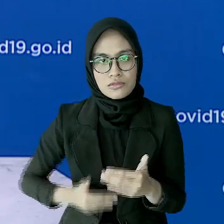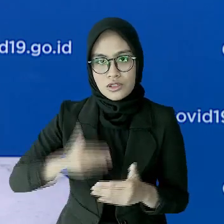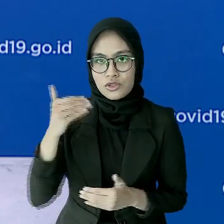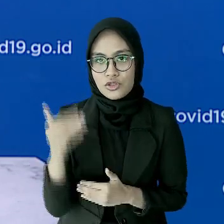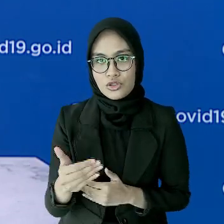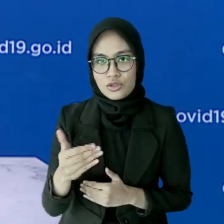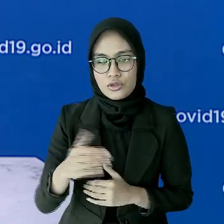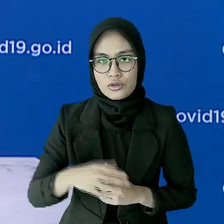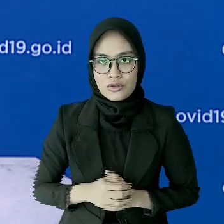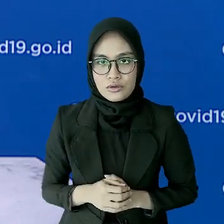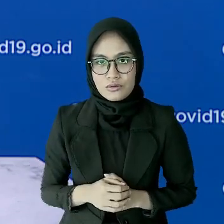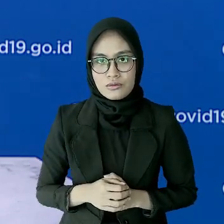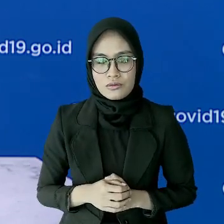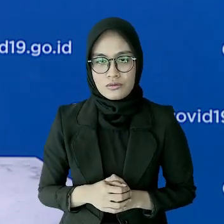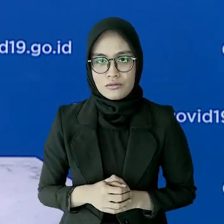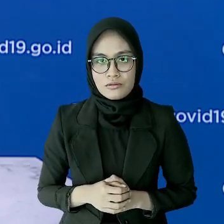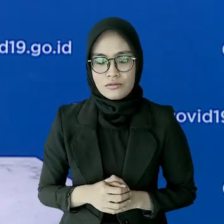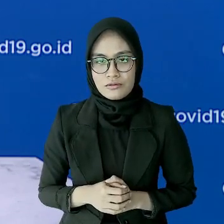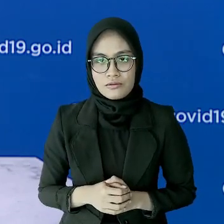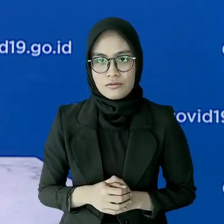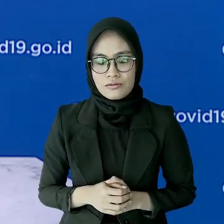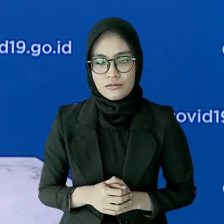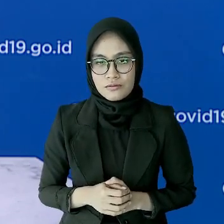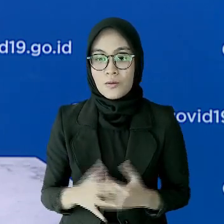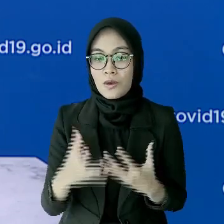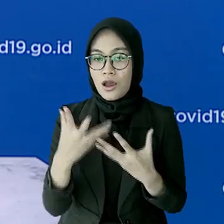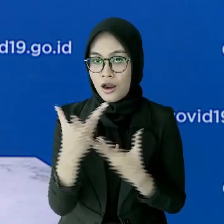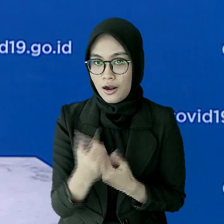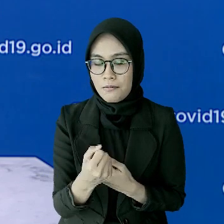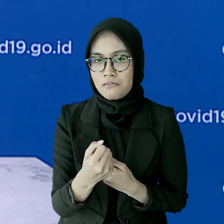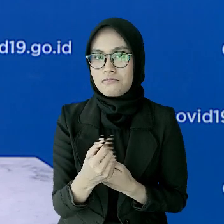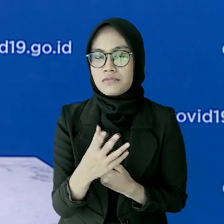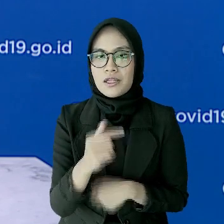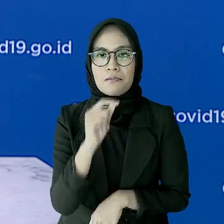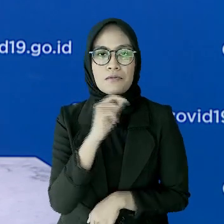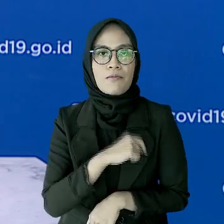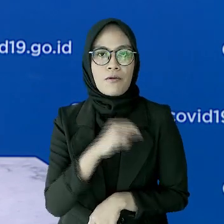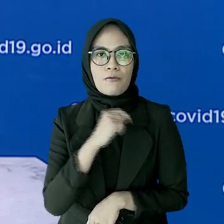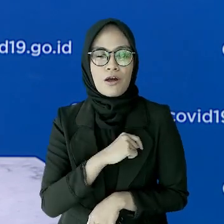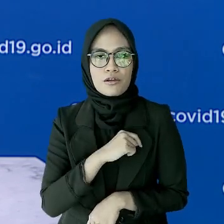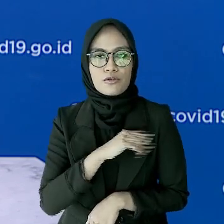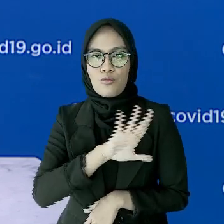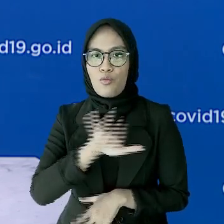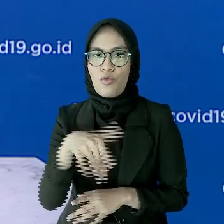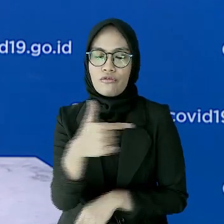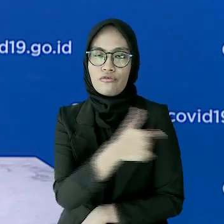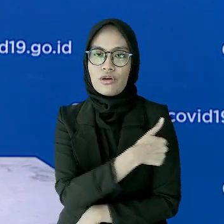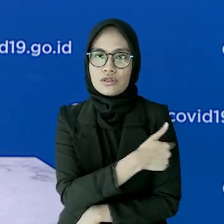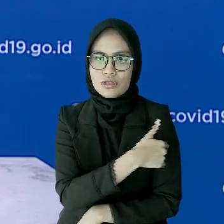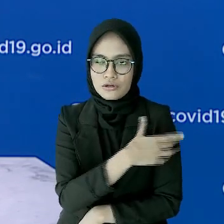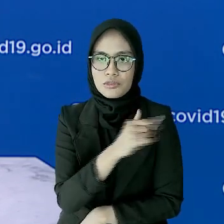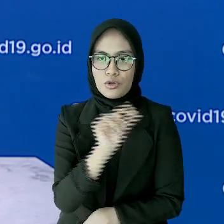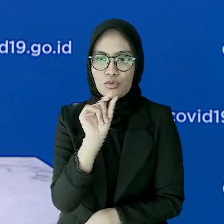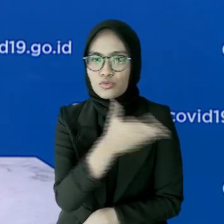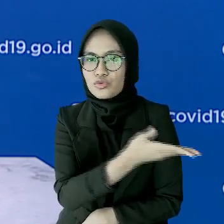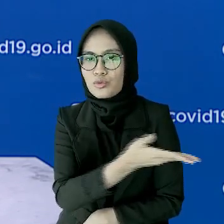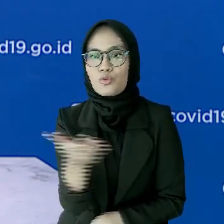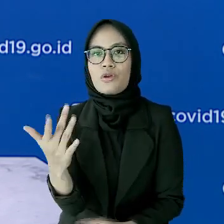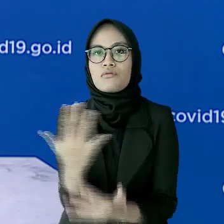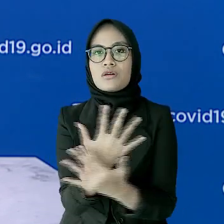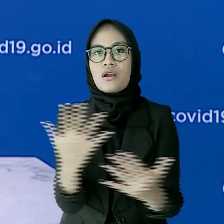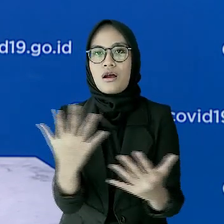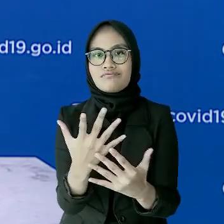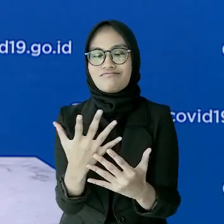dinas kesehatan di daerah-daerah. Diharapkan setiap dosis vaksin tersebut dapat segera dimanfaatkan untuk